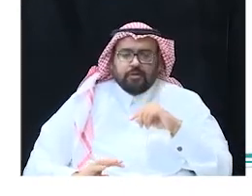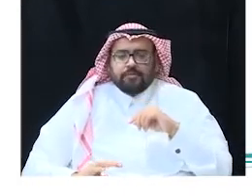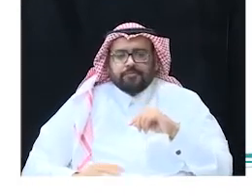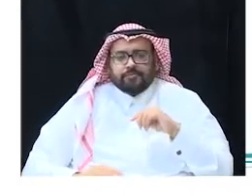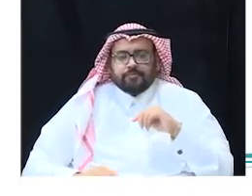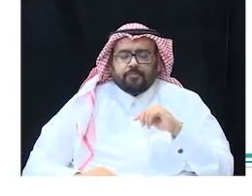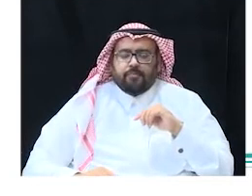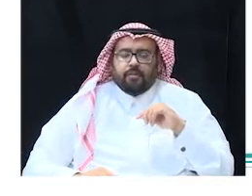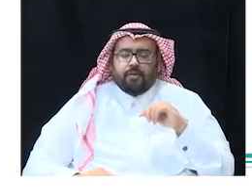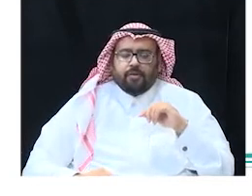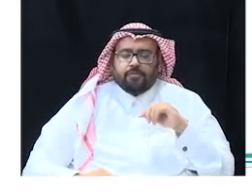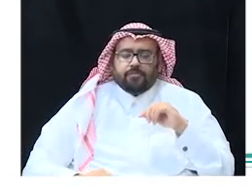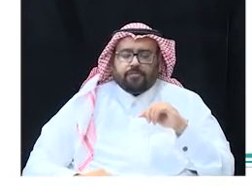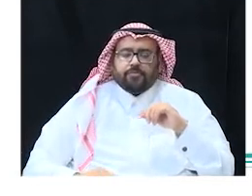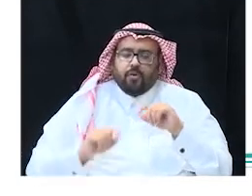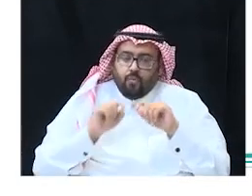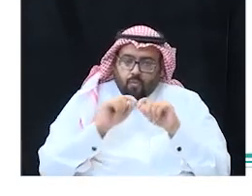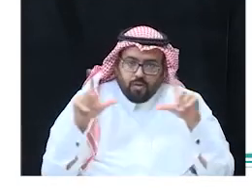يتنافران.